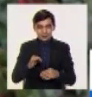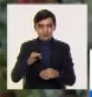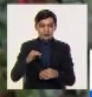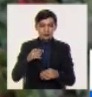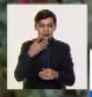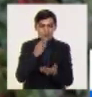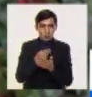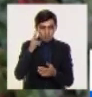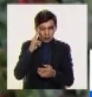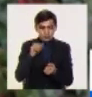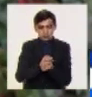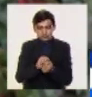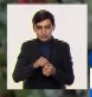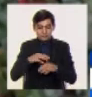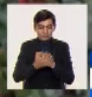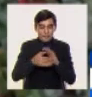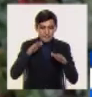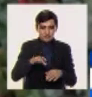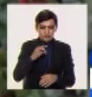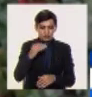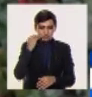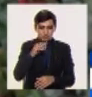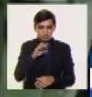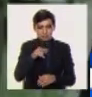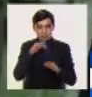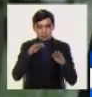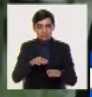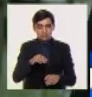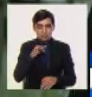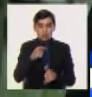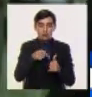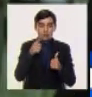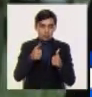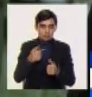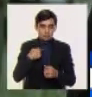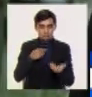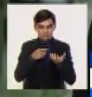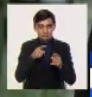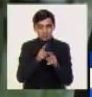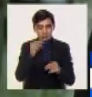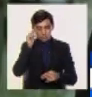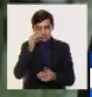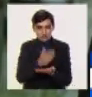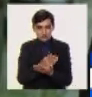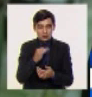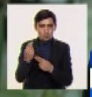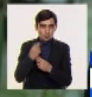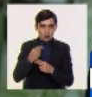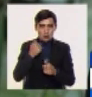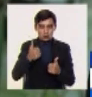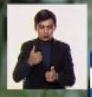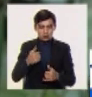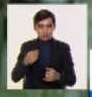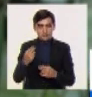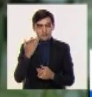свои туалеты и умывальники, вообще было замечательное место. Здесь хорошо уже стреляет, здесь хороший учитель у нас, тренер,